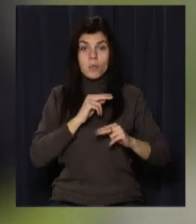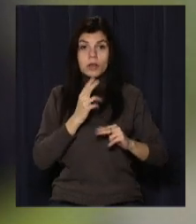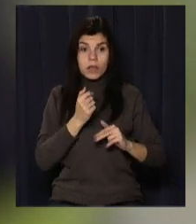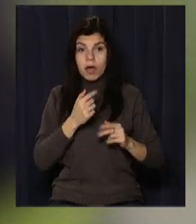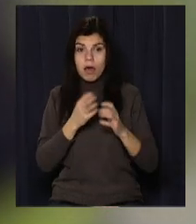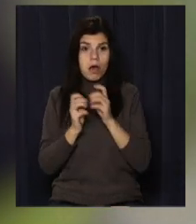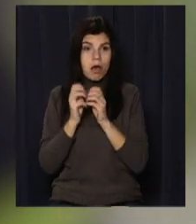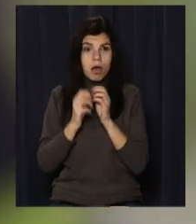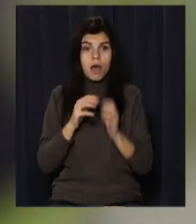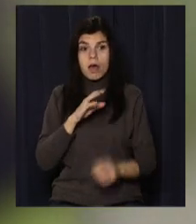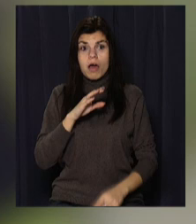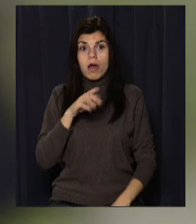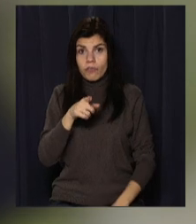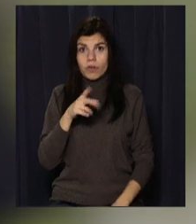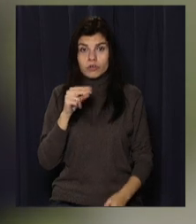наші налоги.